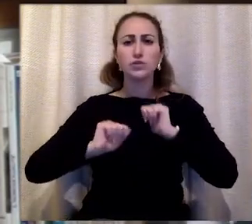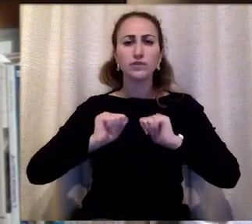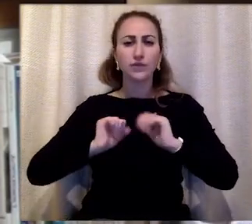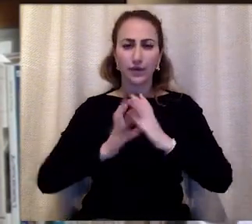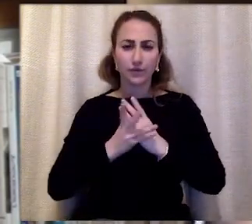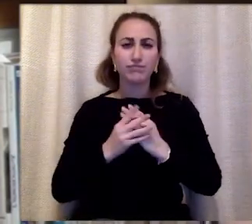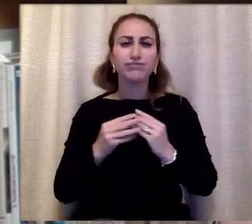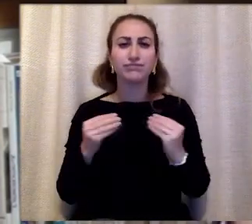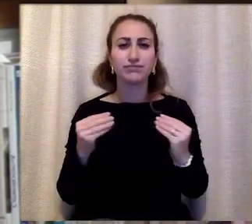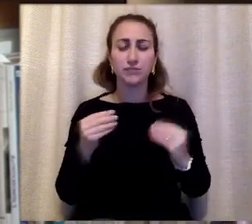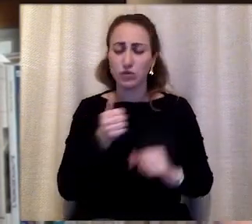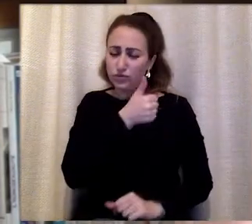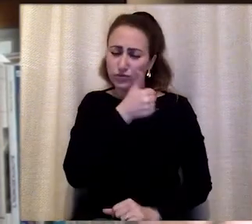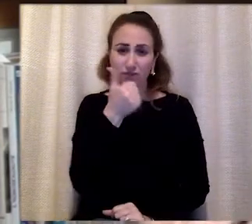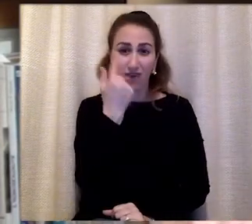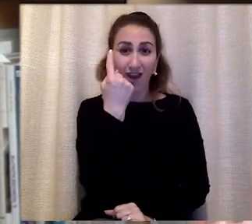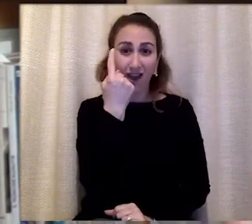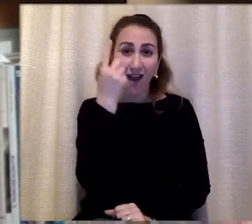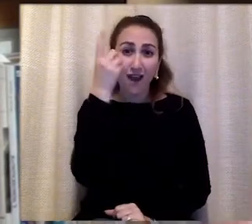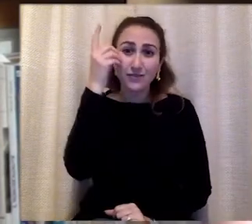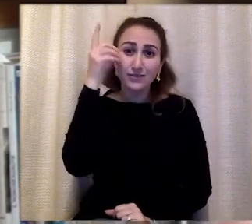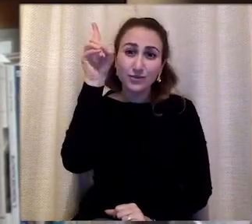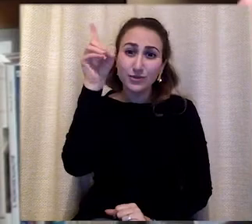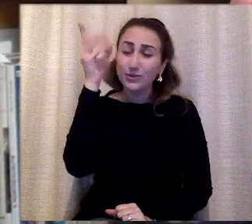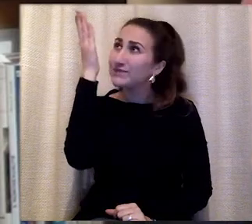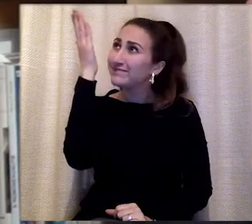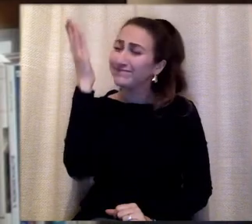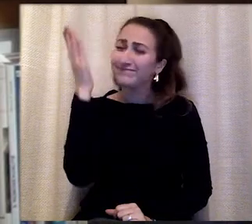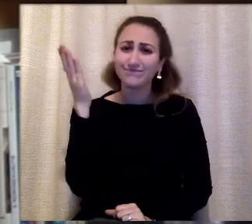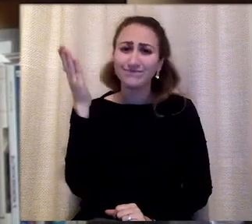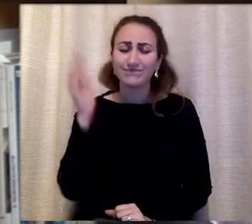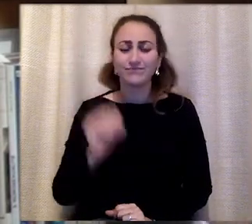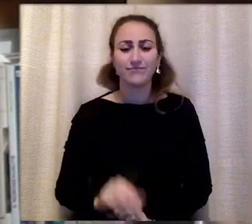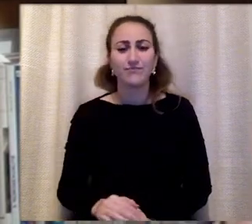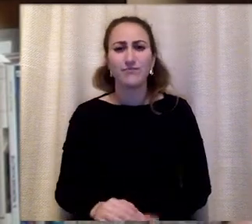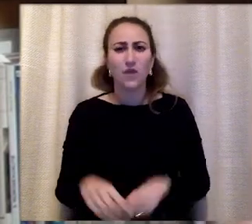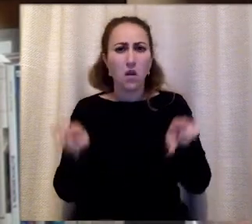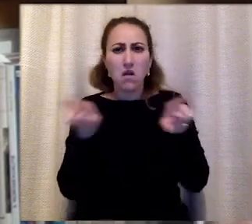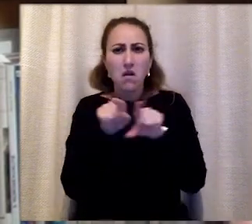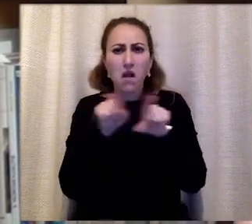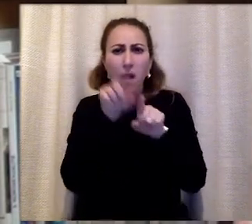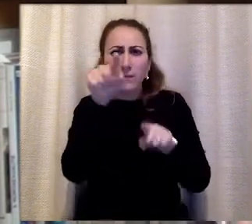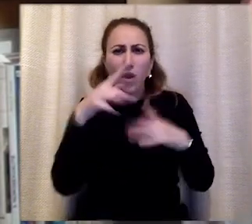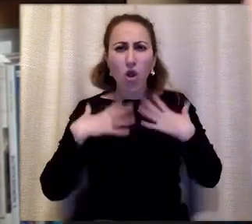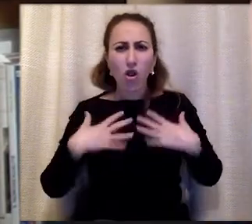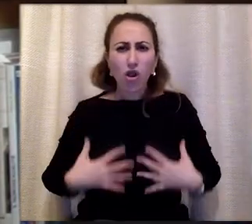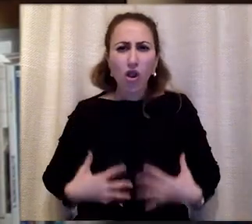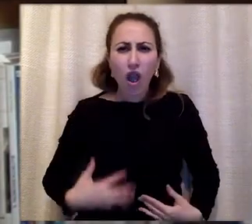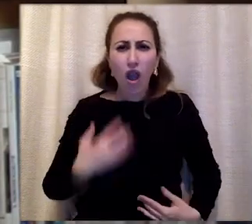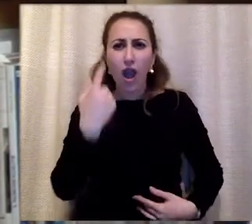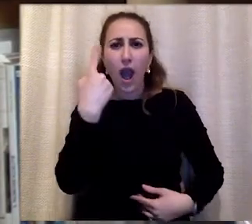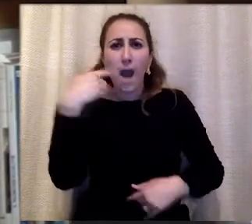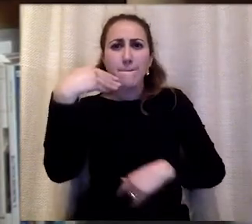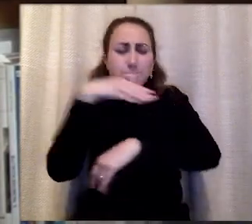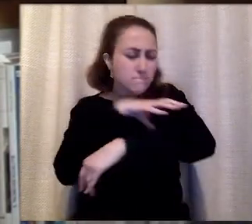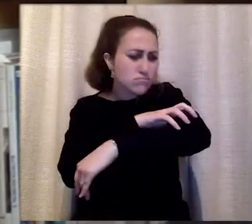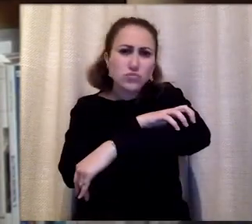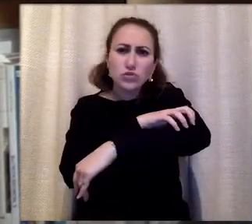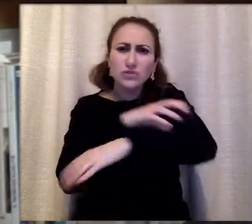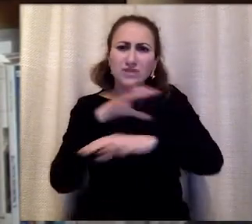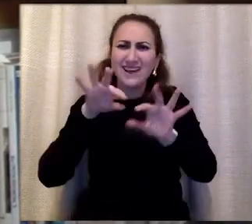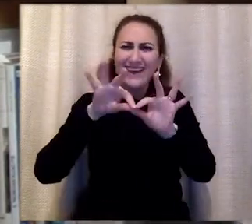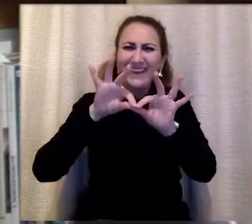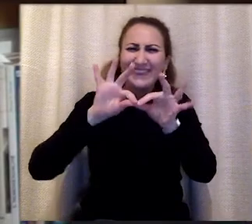Comme lorsqu'un muscle est déchiré, tout l'organisme va réagir et venir mettre et coller